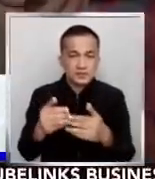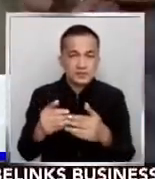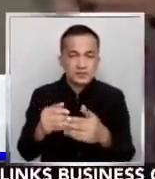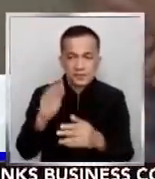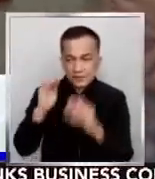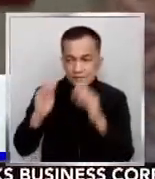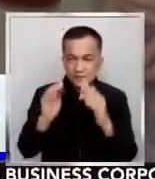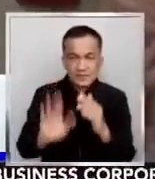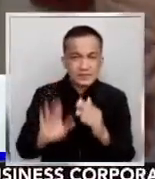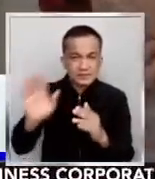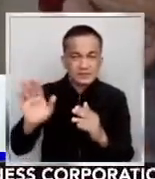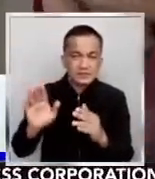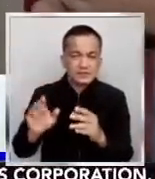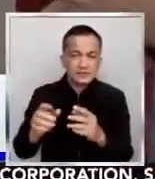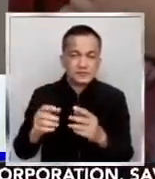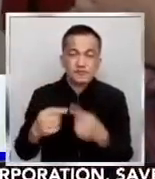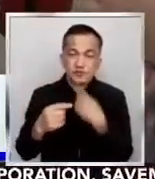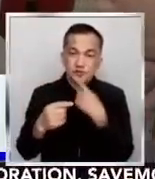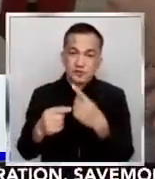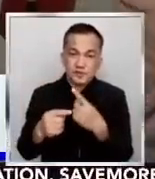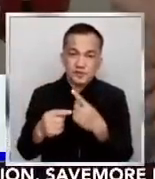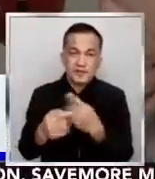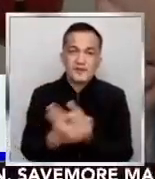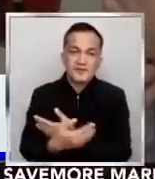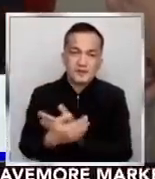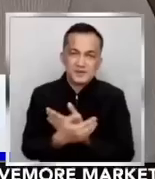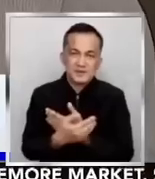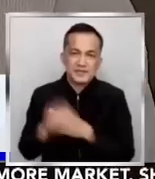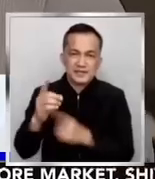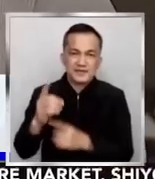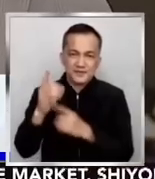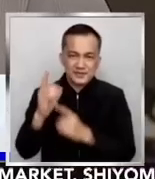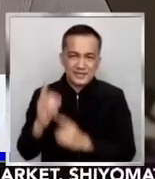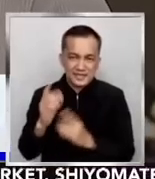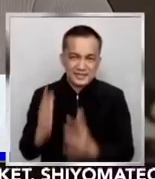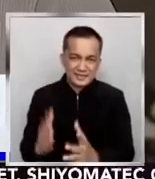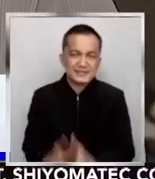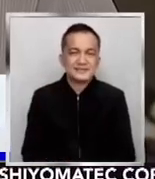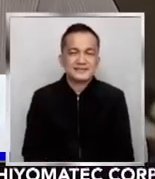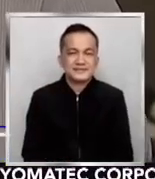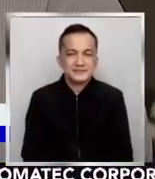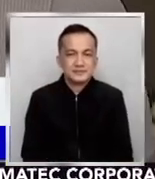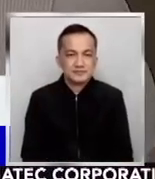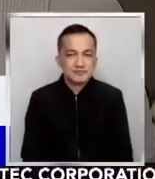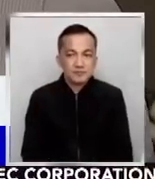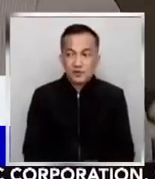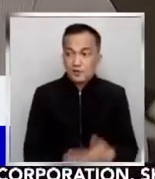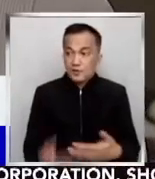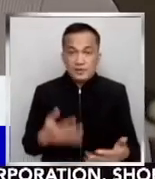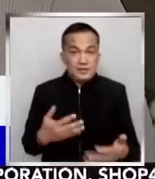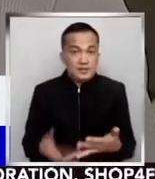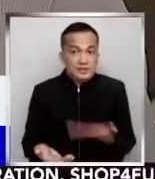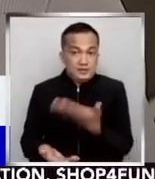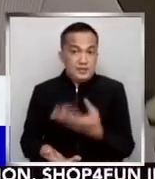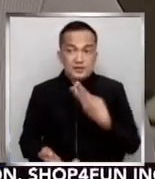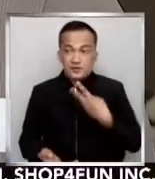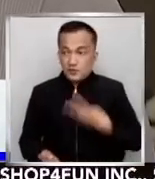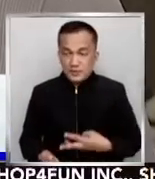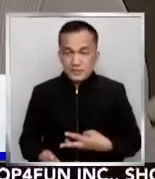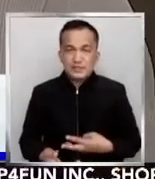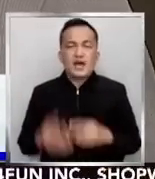kanilang itinuturing na baby debutant. Kung ano man yung wish na gusto niya sanang matupad, sana matupad,